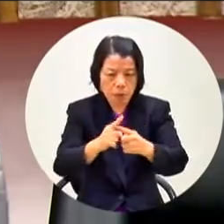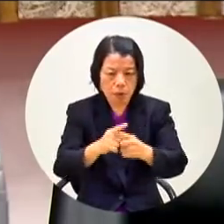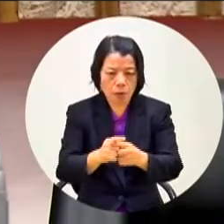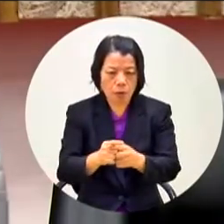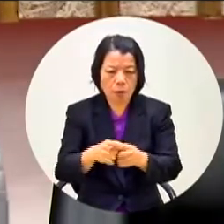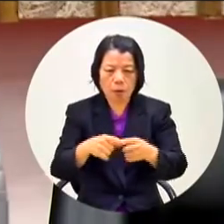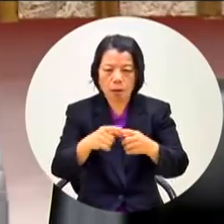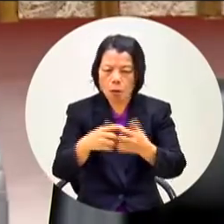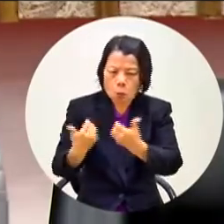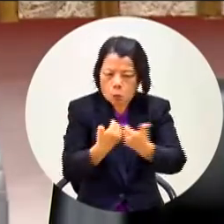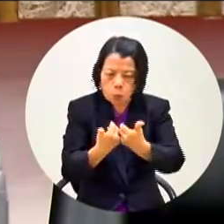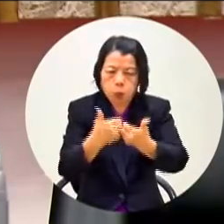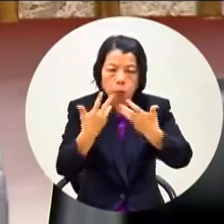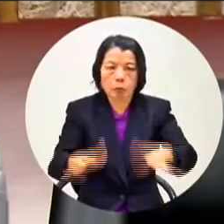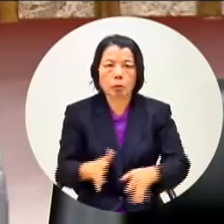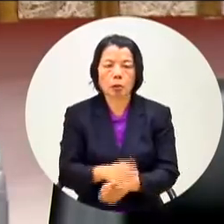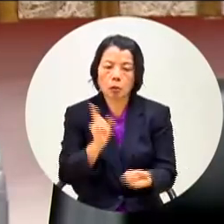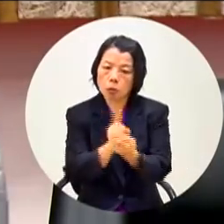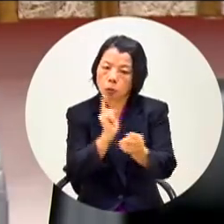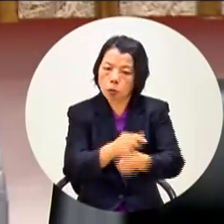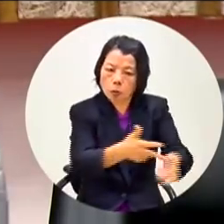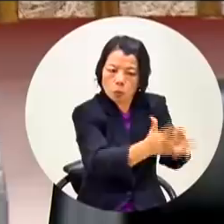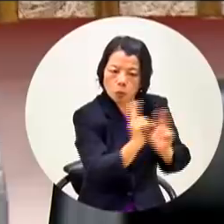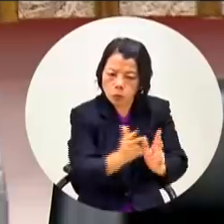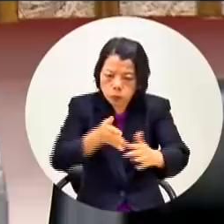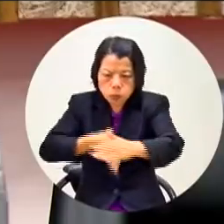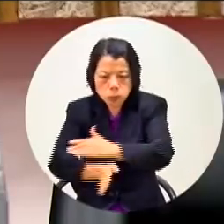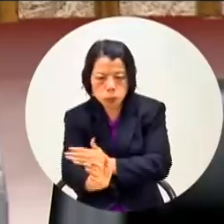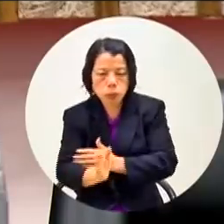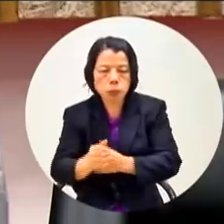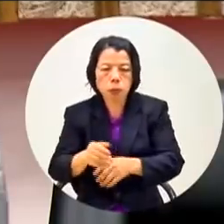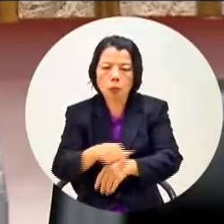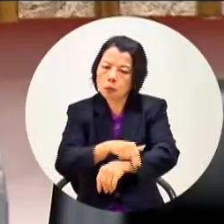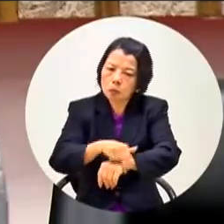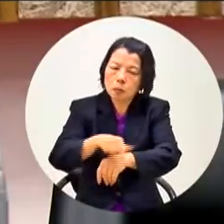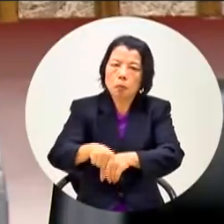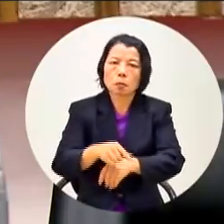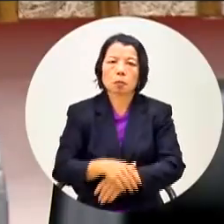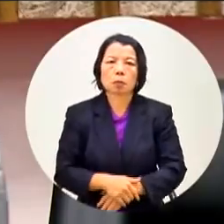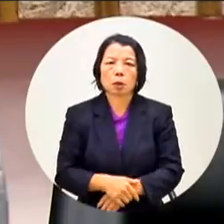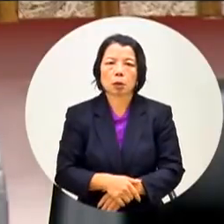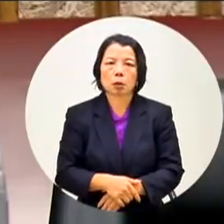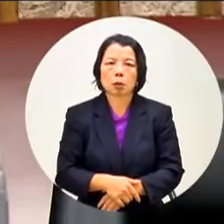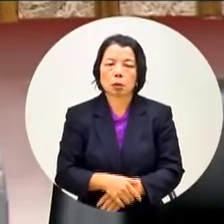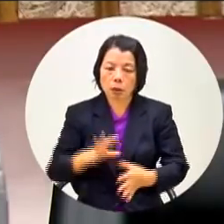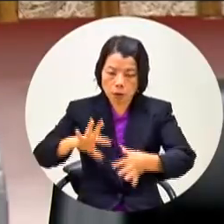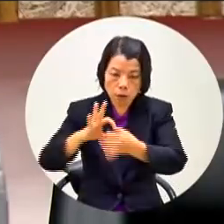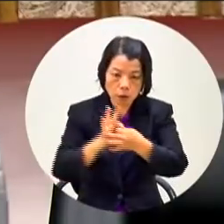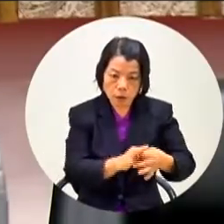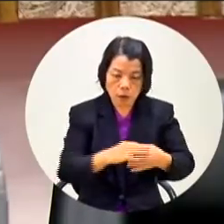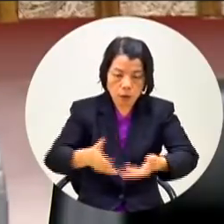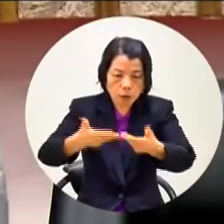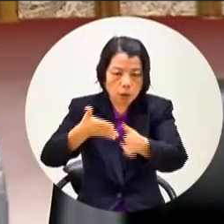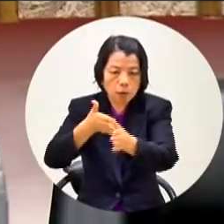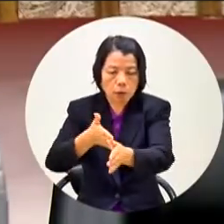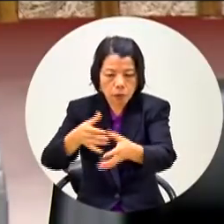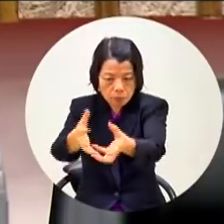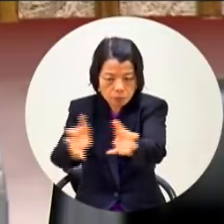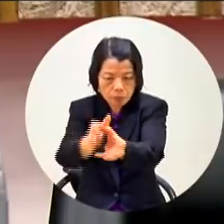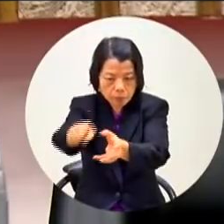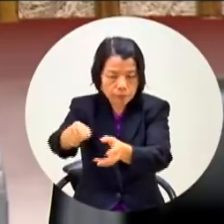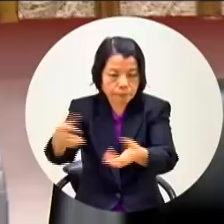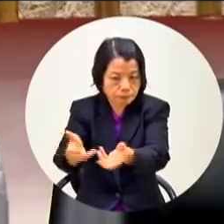呢、高架化，或者是我们现在呢继续在新建我们的这个轻轨的部分呢？我认为呢，如